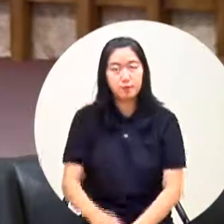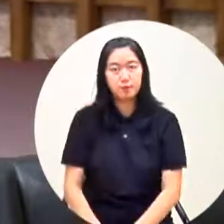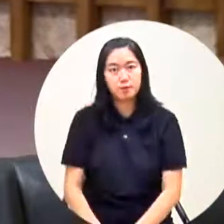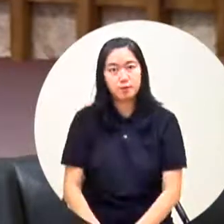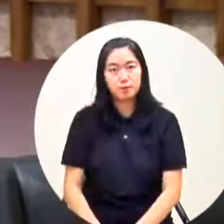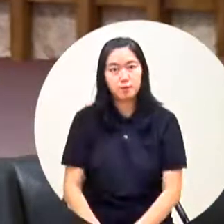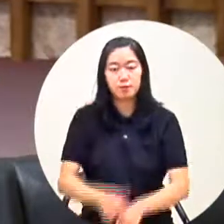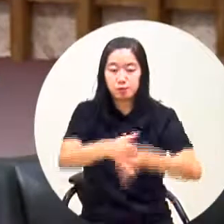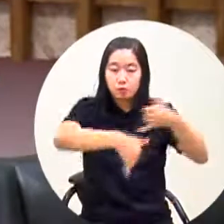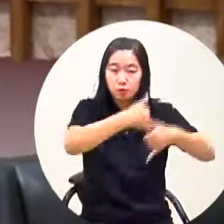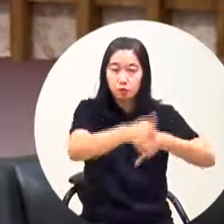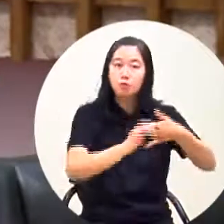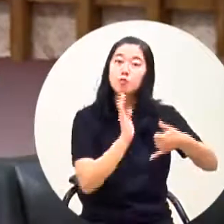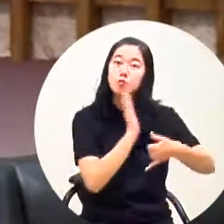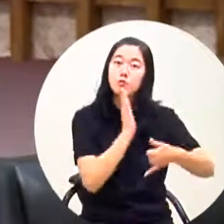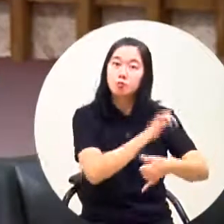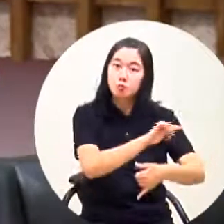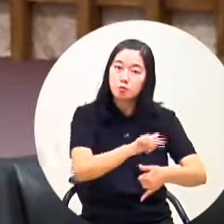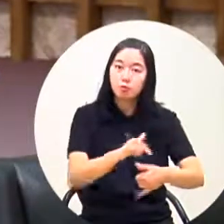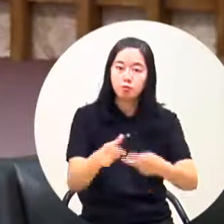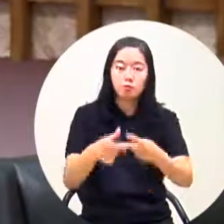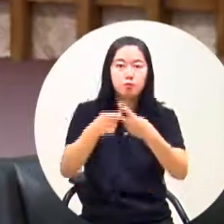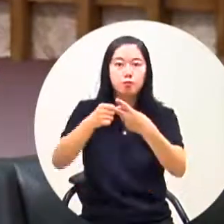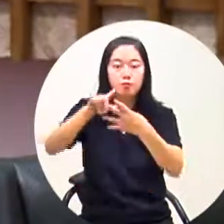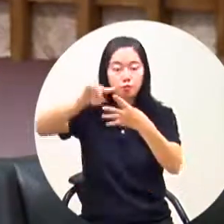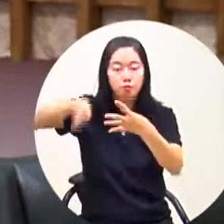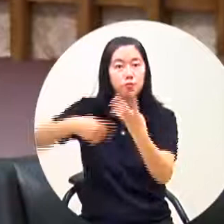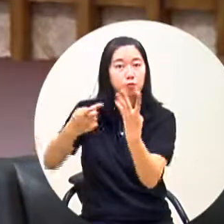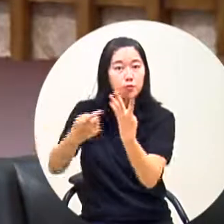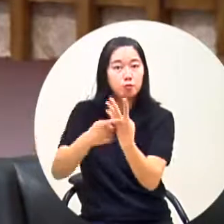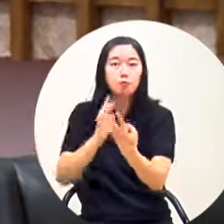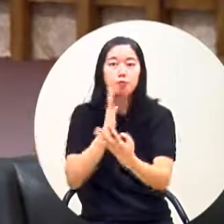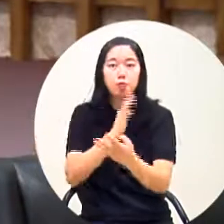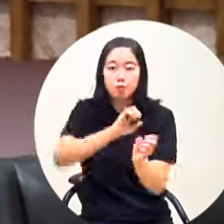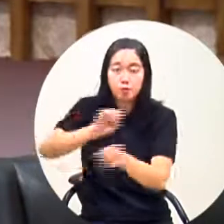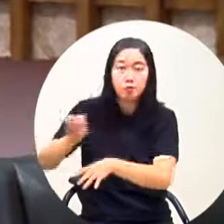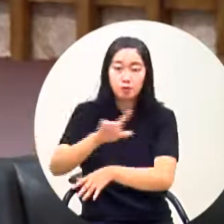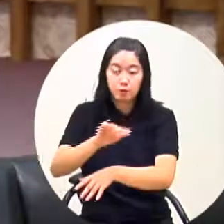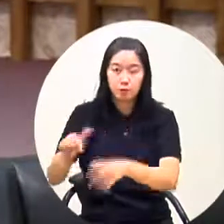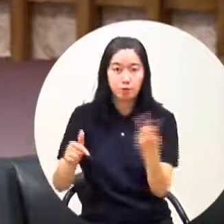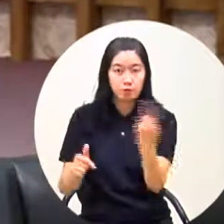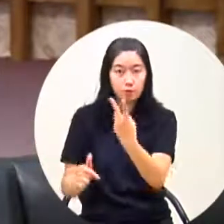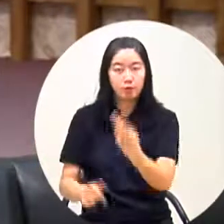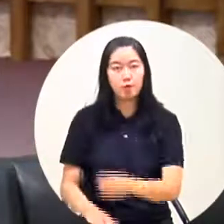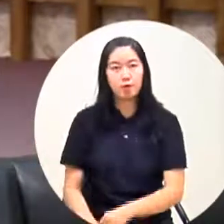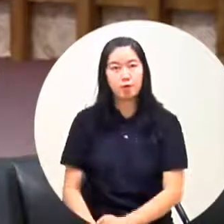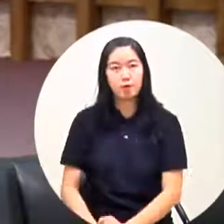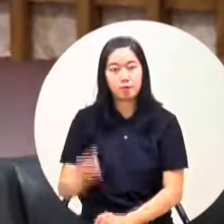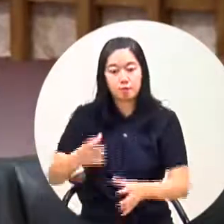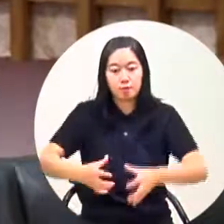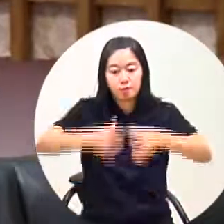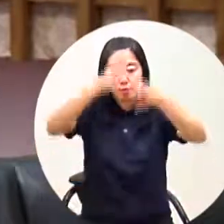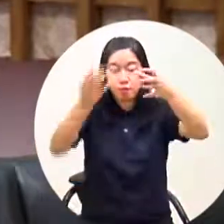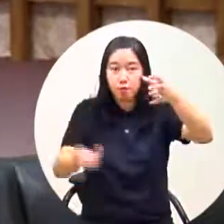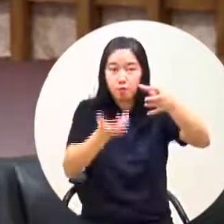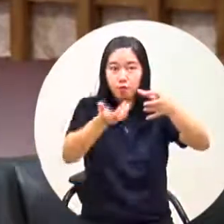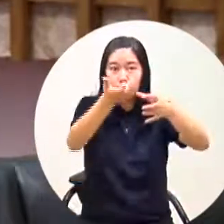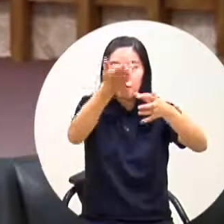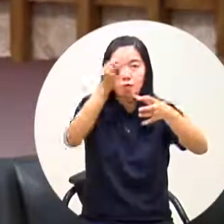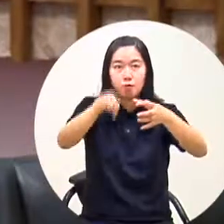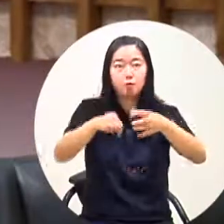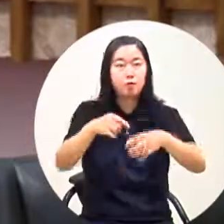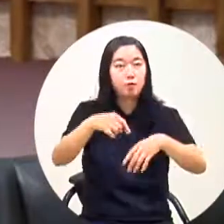一款是所谓啊废弃物嘛吼。啊，即摆我知影讲安尼焚化炉，就伫安高